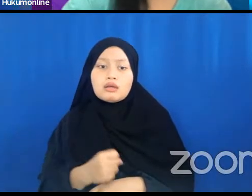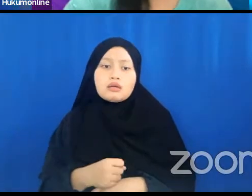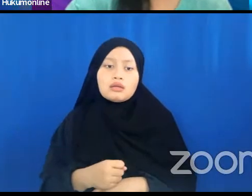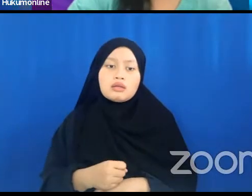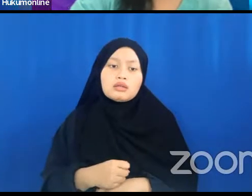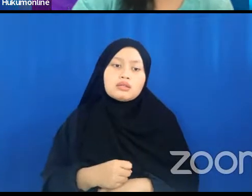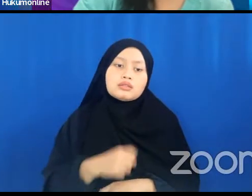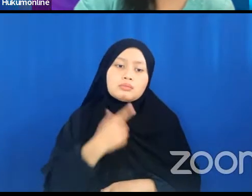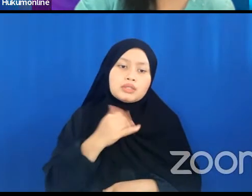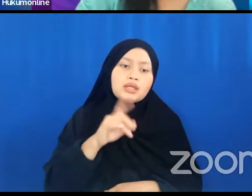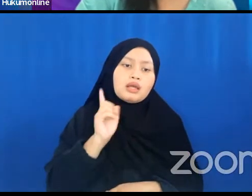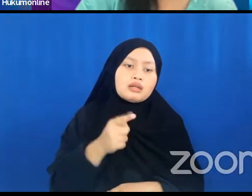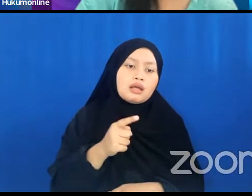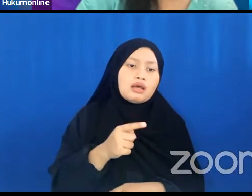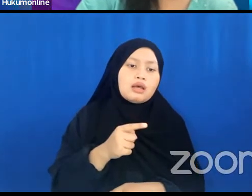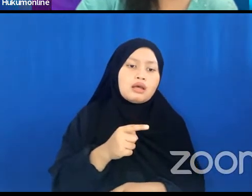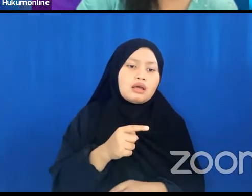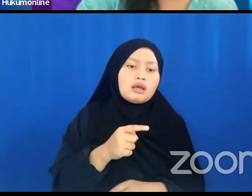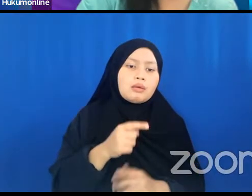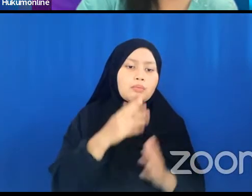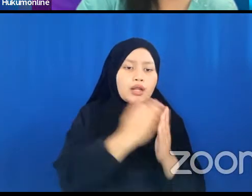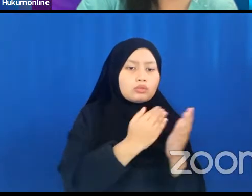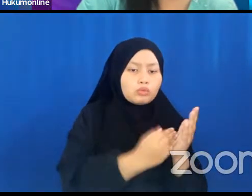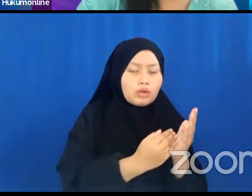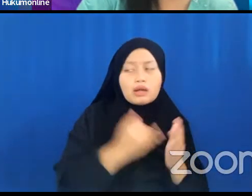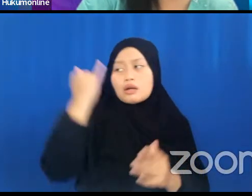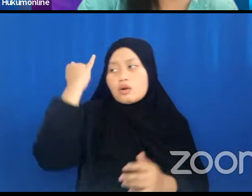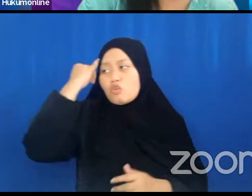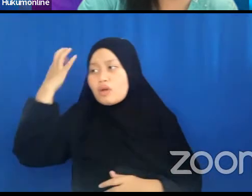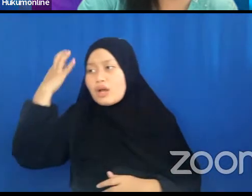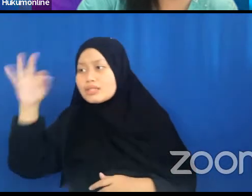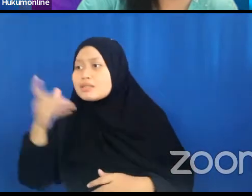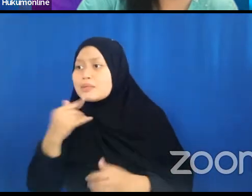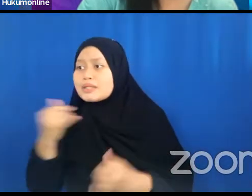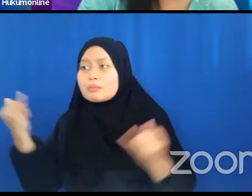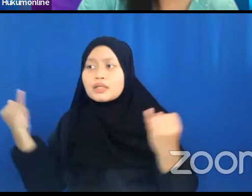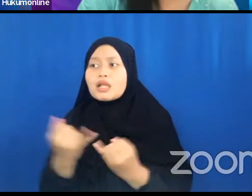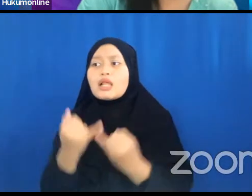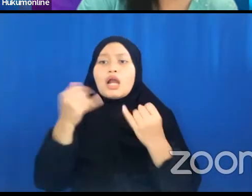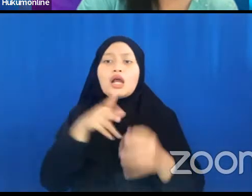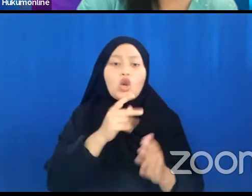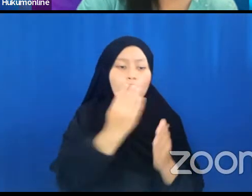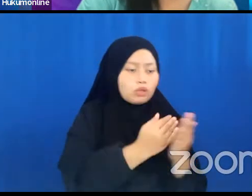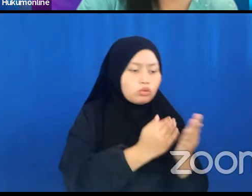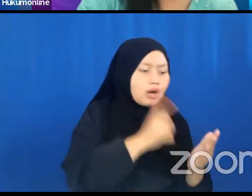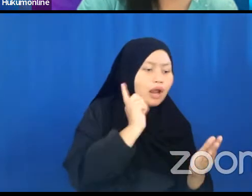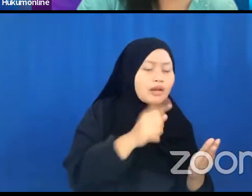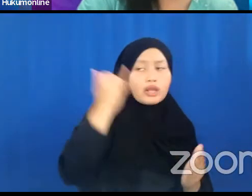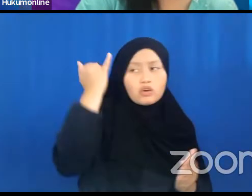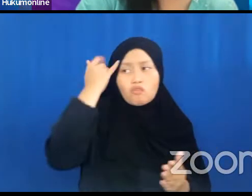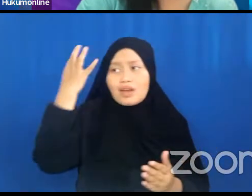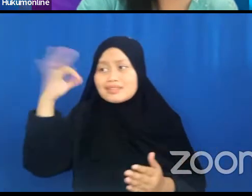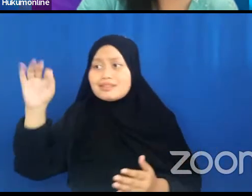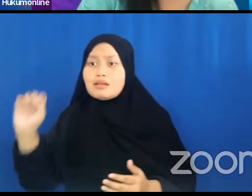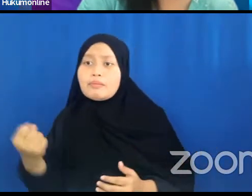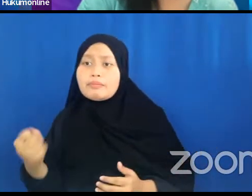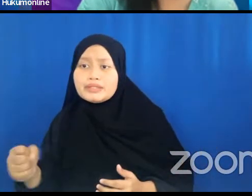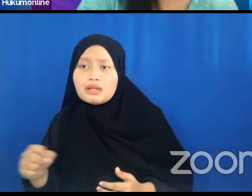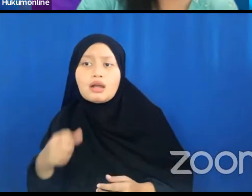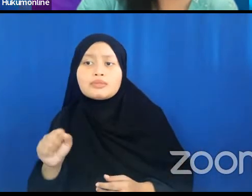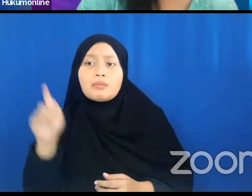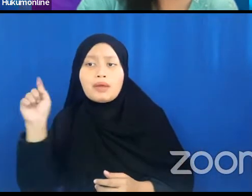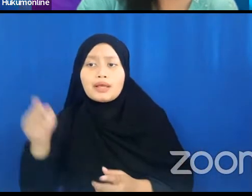regulasi dan inovasi itu saling bertentangan kita Dewa ini nanti kalau ada regulasi ini nanti kita jadi nggak bisa menggunakan data